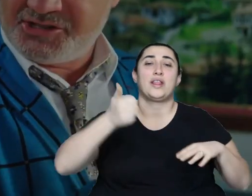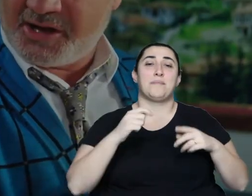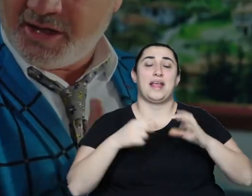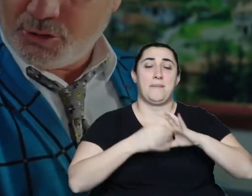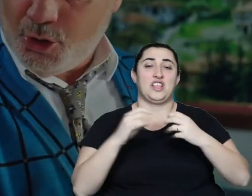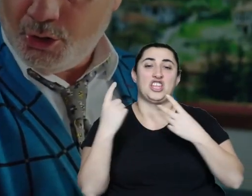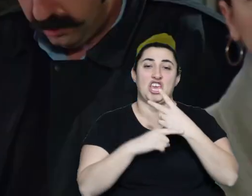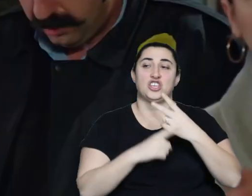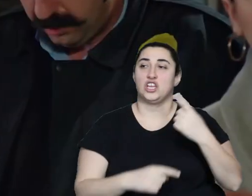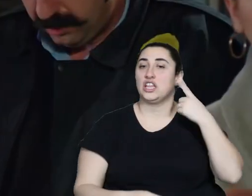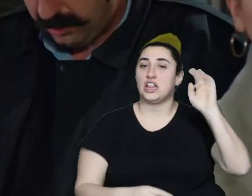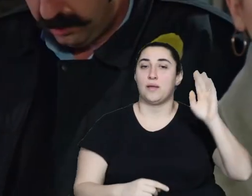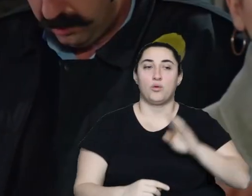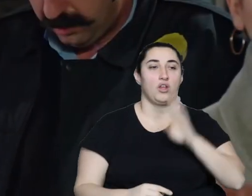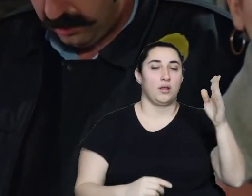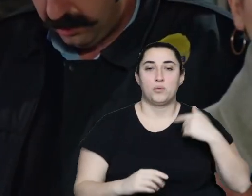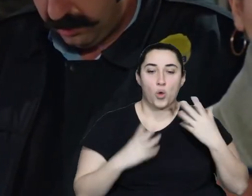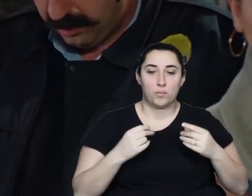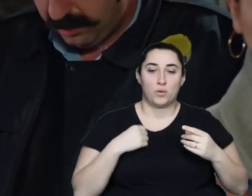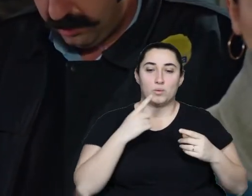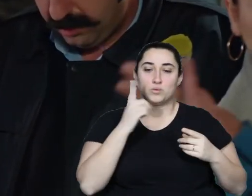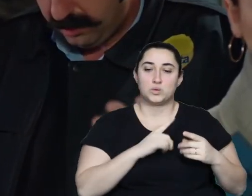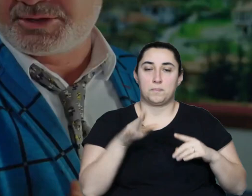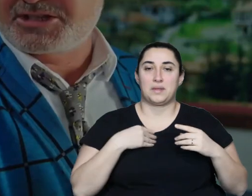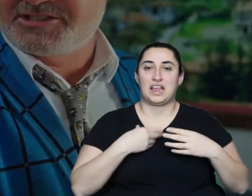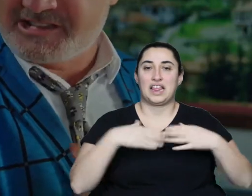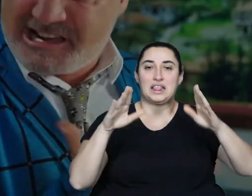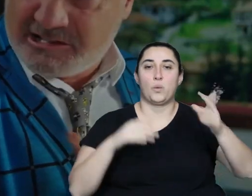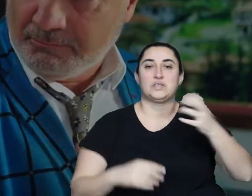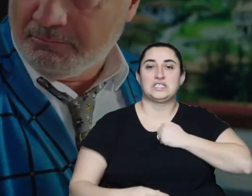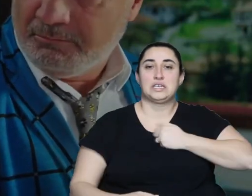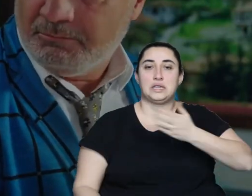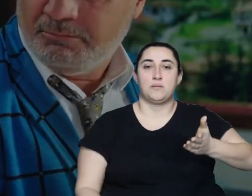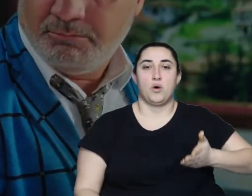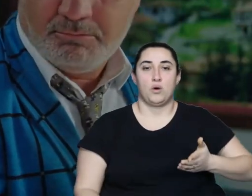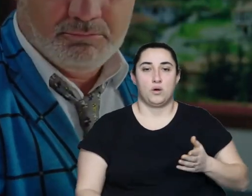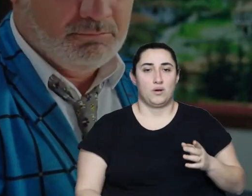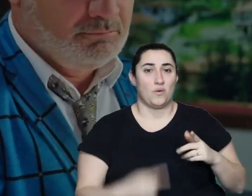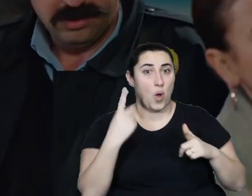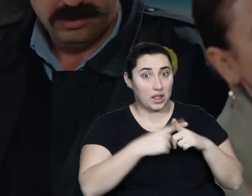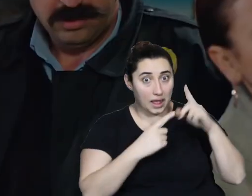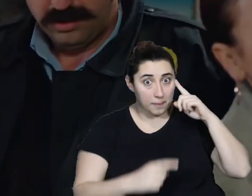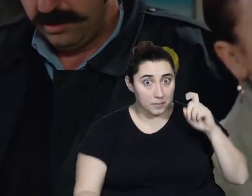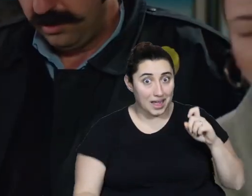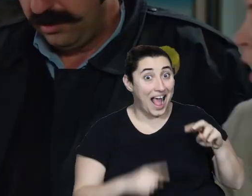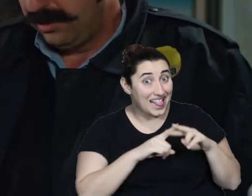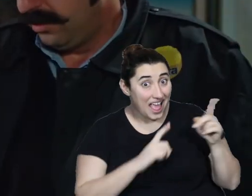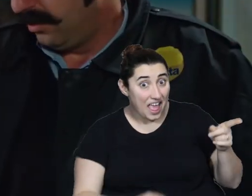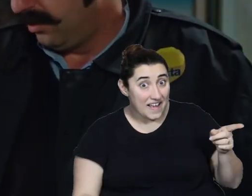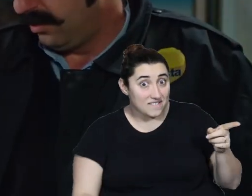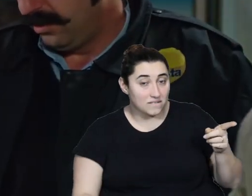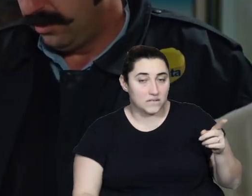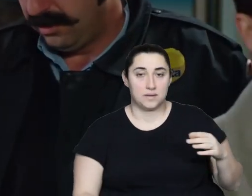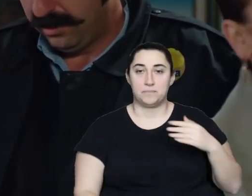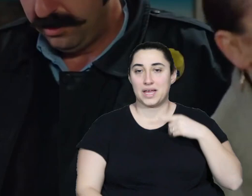emlakçısı Yaşar'ı atlıyor. E dolayısıyla ne oluyor? Bizim de komisyon gidiyor tabii. Ona biraz canım sıkıldı. Pansiyon mu? Alev.